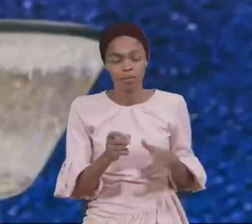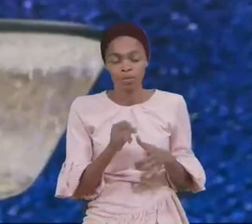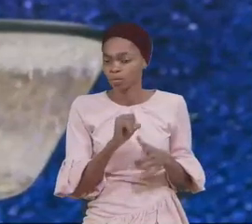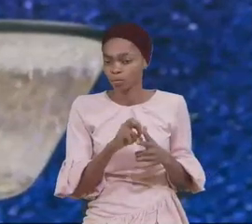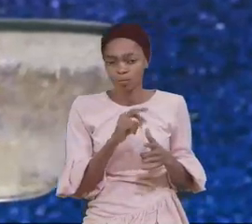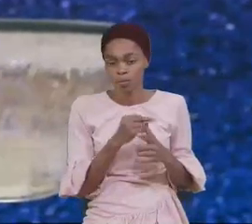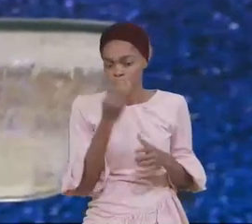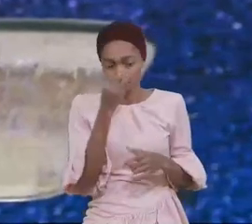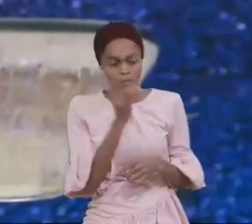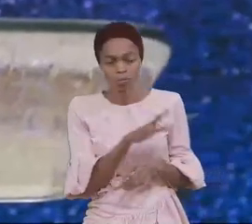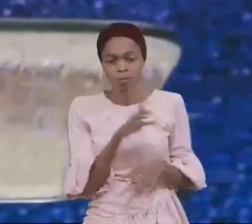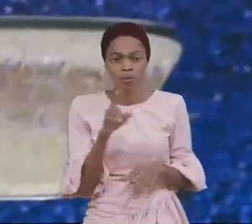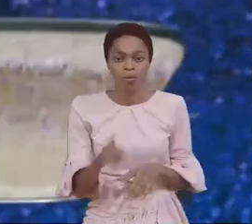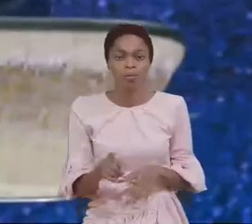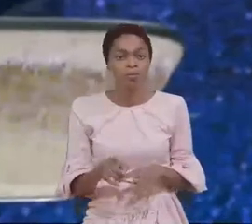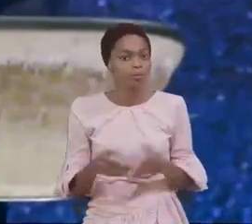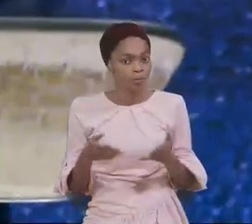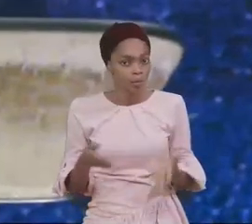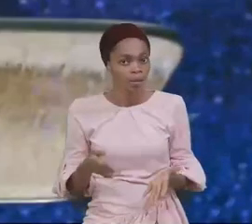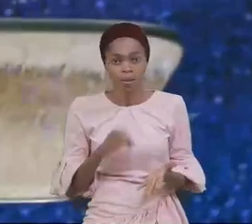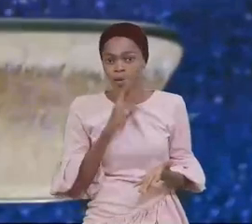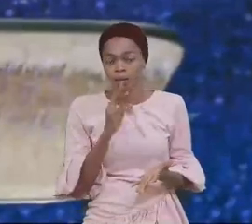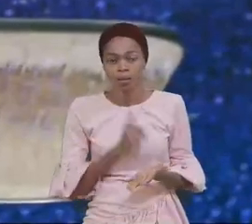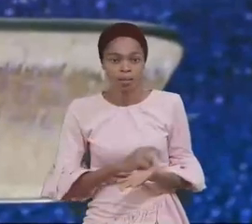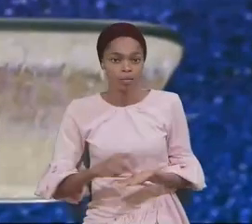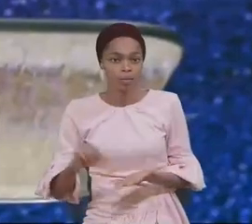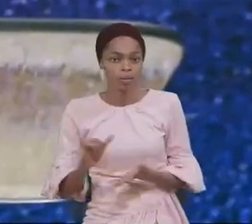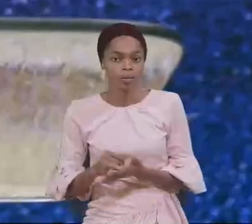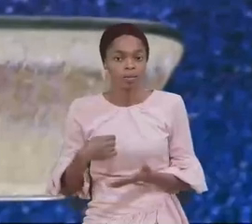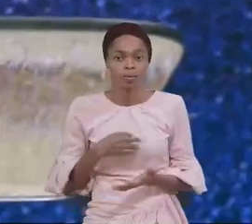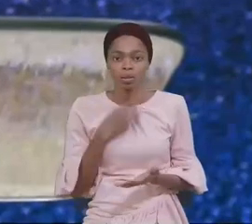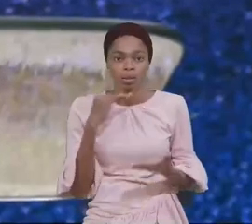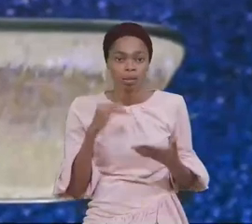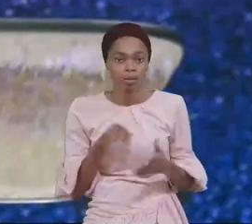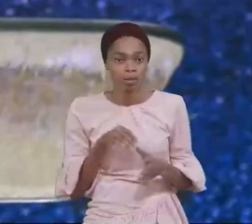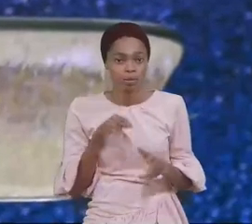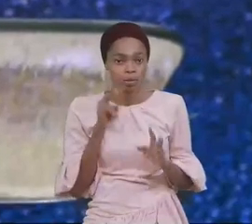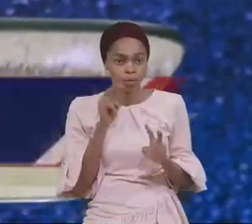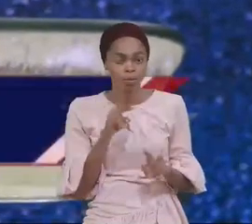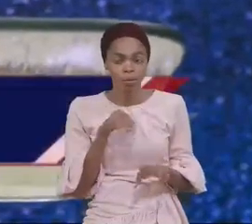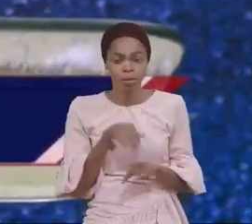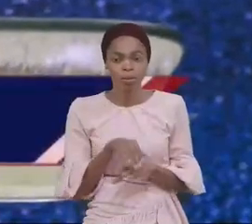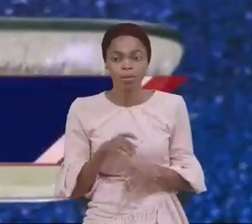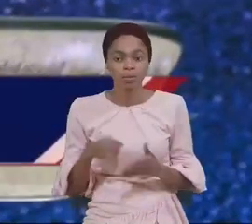je ne t'abandonnerai point. Ce sont les versets que nous allons voir aujourd'hui.